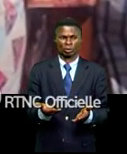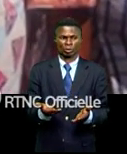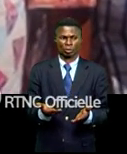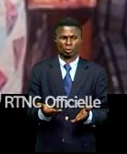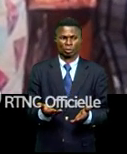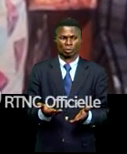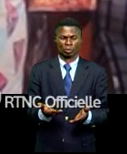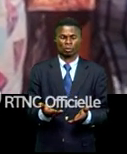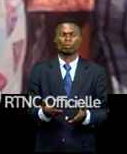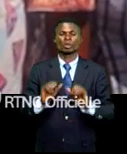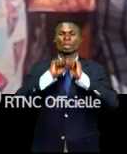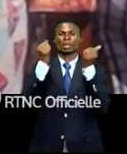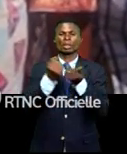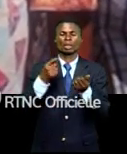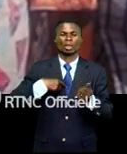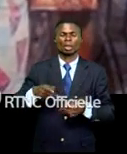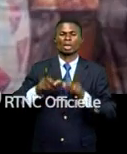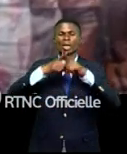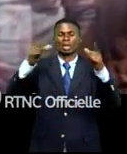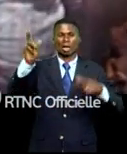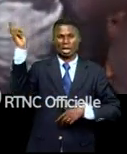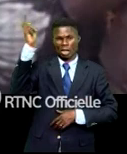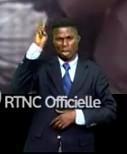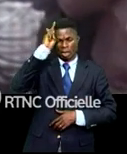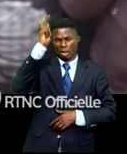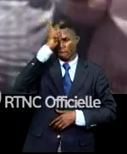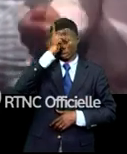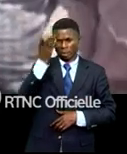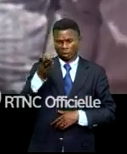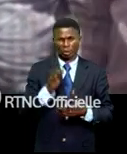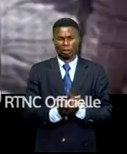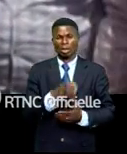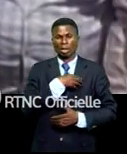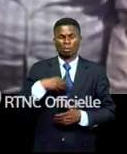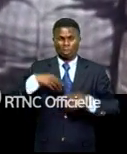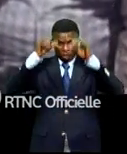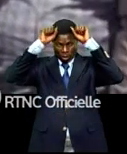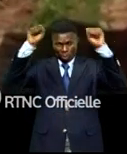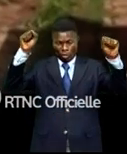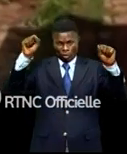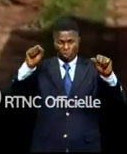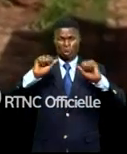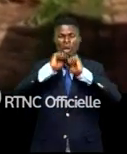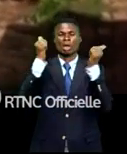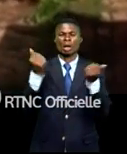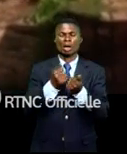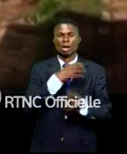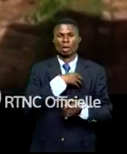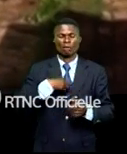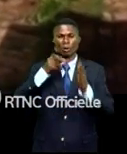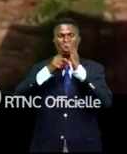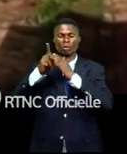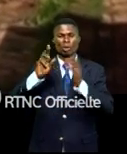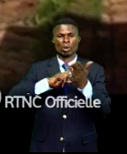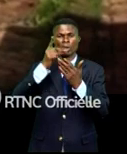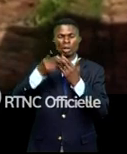de la FEPO Grand Katanga. Pour Mme Kabouang Roubouz Marie-Jeanne, présidente exécutive de l'association Femmes et Promotion AFEPRO